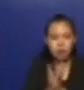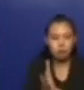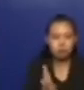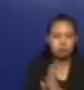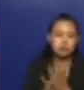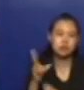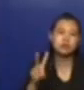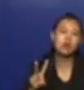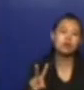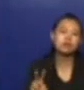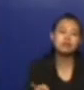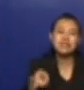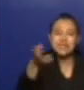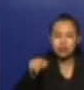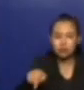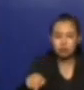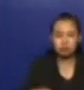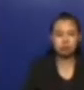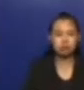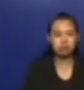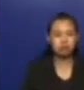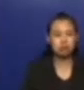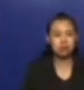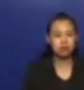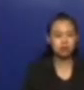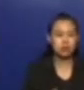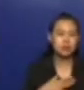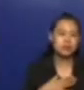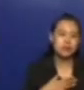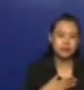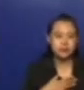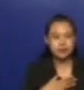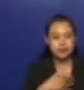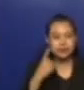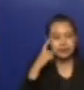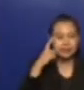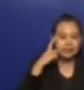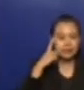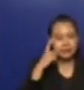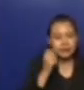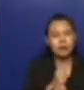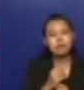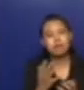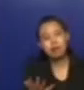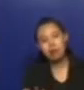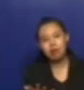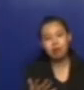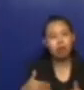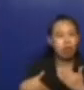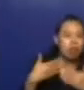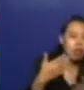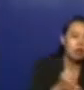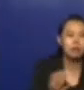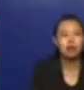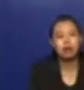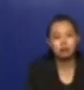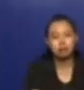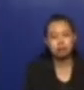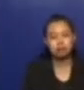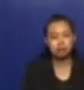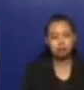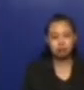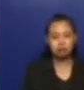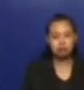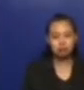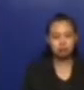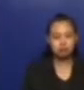ตย์ผมก็เลยว่าจะเดินไปเดินมาอย่างไรท่านประธานที่เคารพครับ